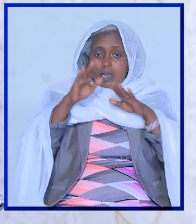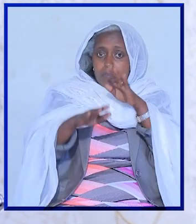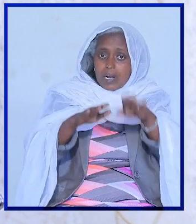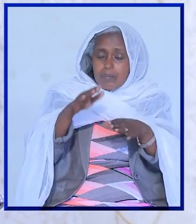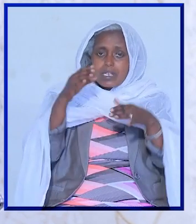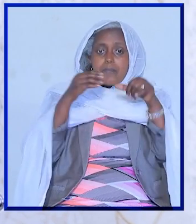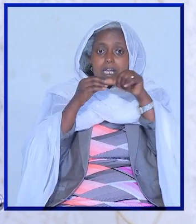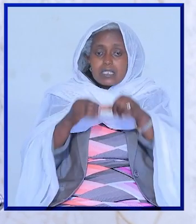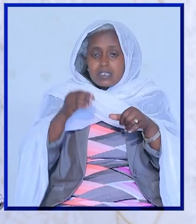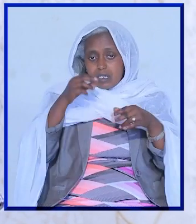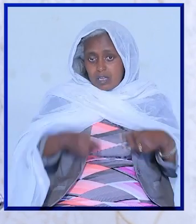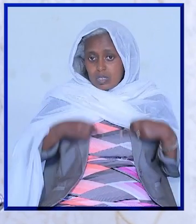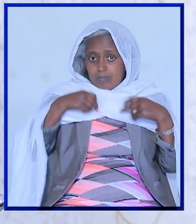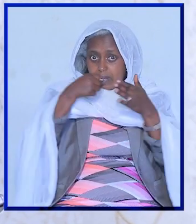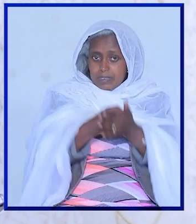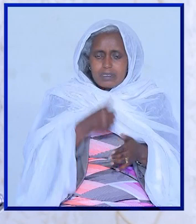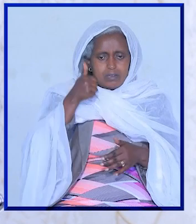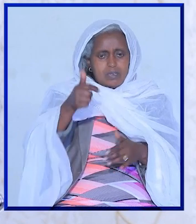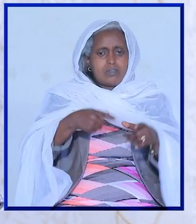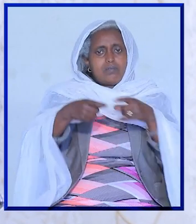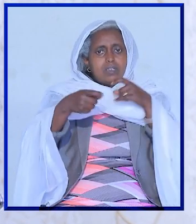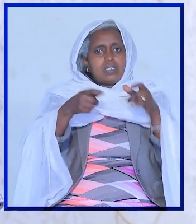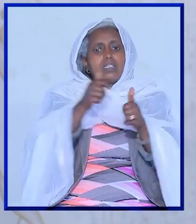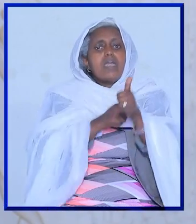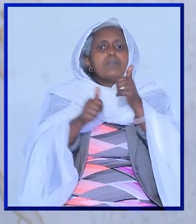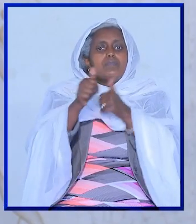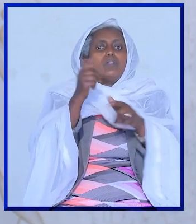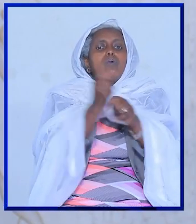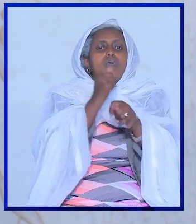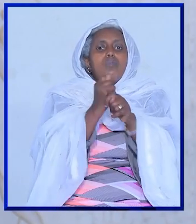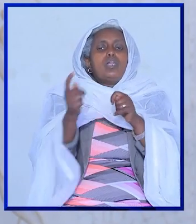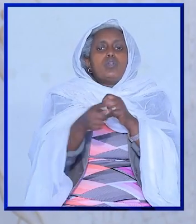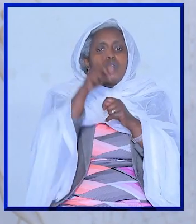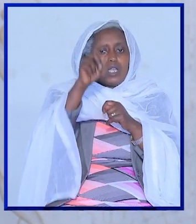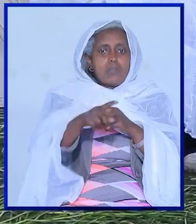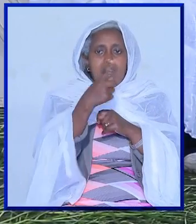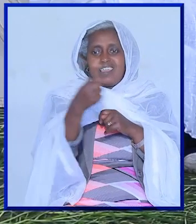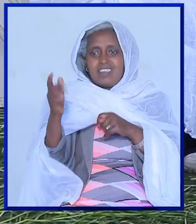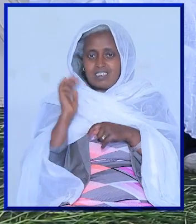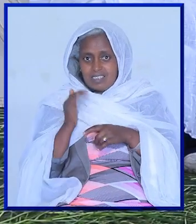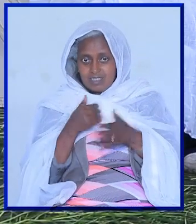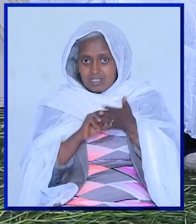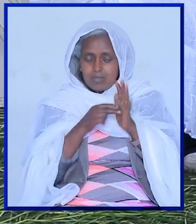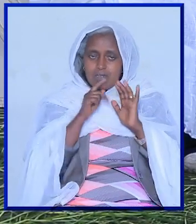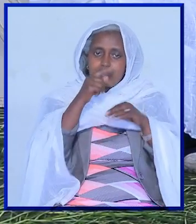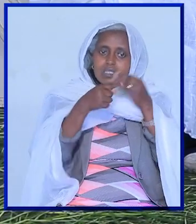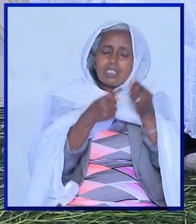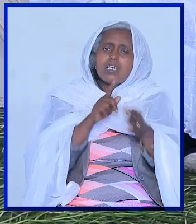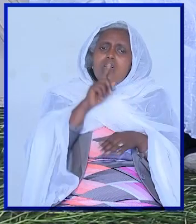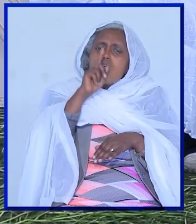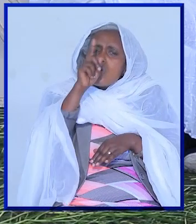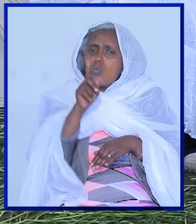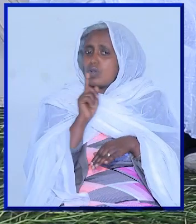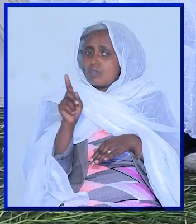ህይወት ለመጽናት ራስን መግዛት ተቀዳሚው ተግባር ሊሆን ይገባል፣ ከእያንዳንዳችን ማለት ነው። ስለዚህ እውነት